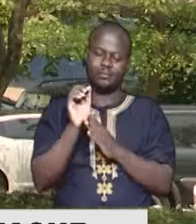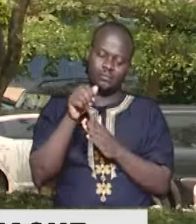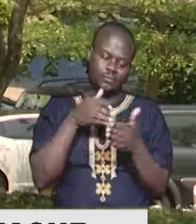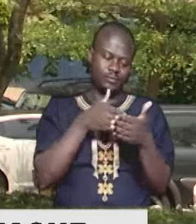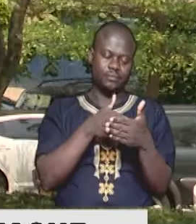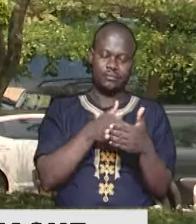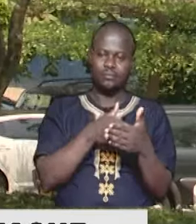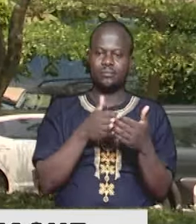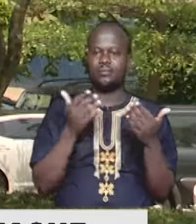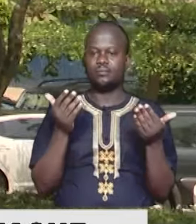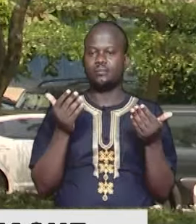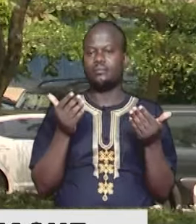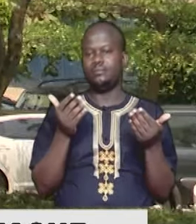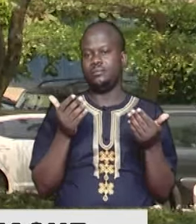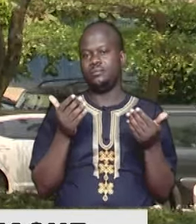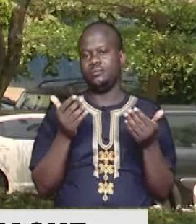kubangamirwa